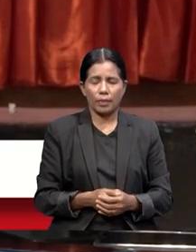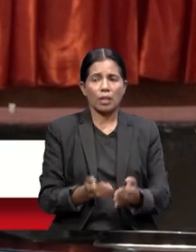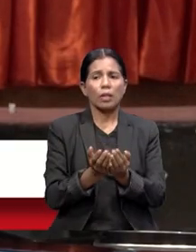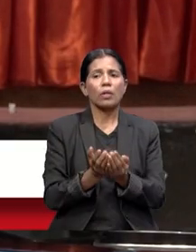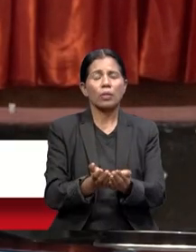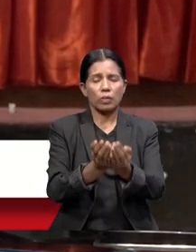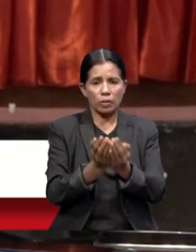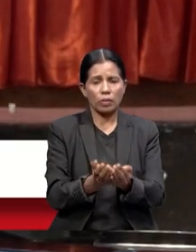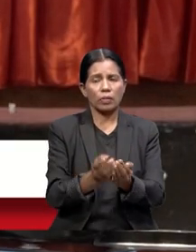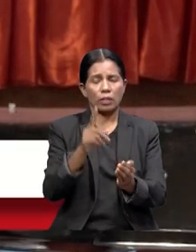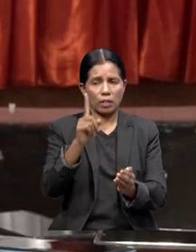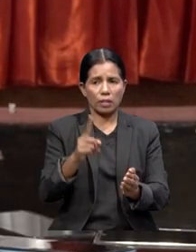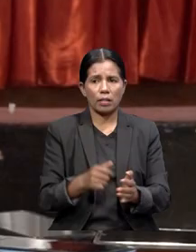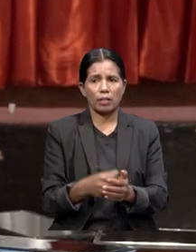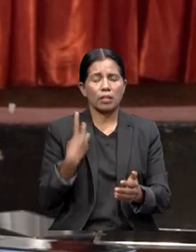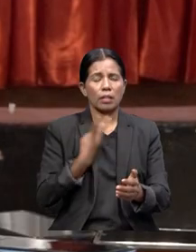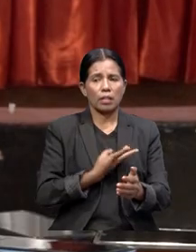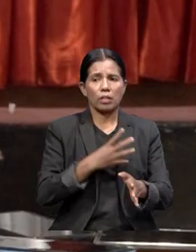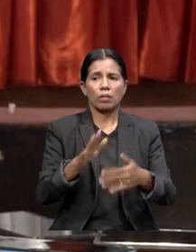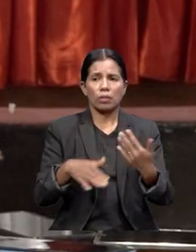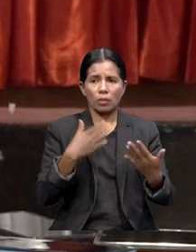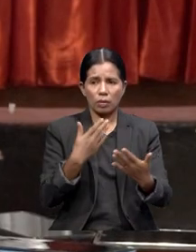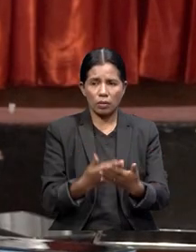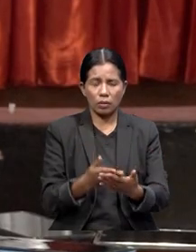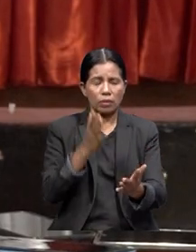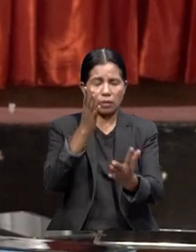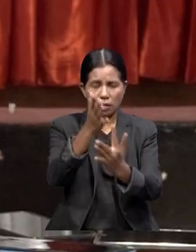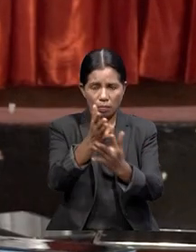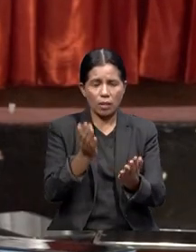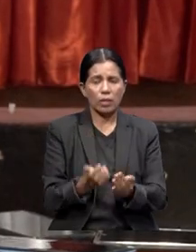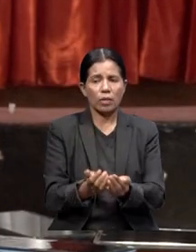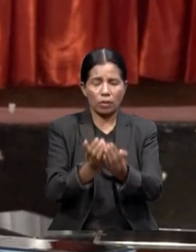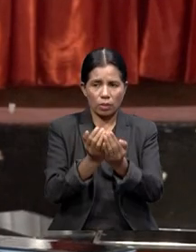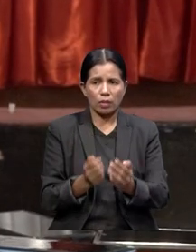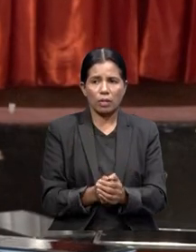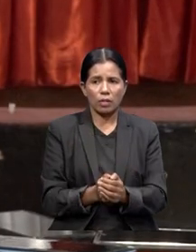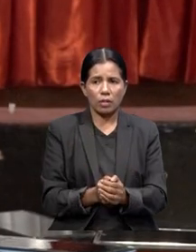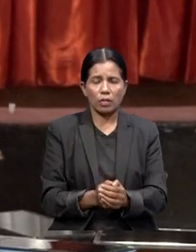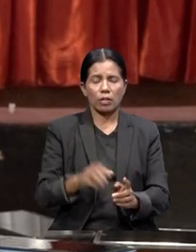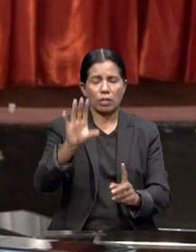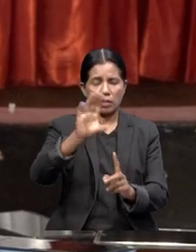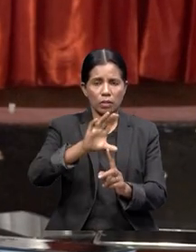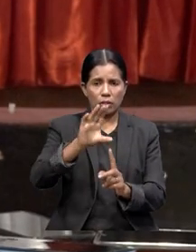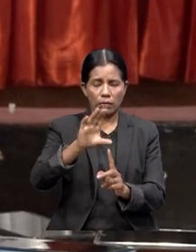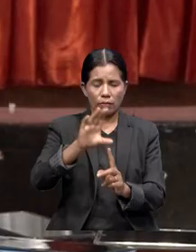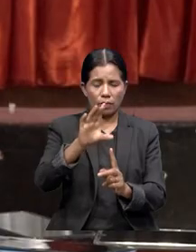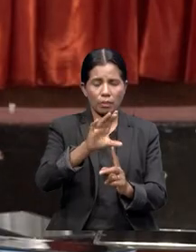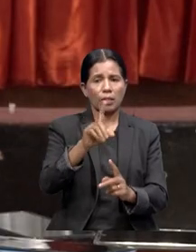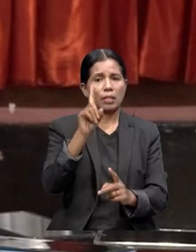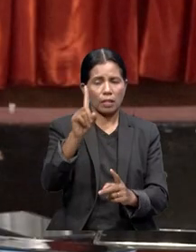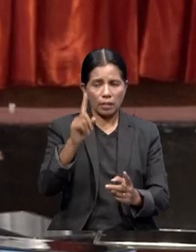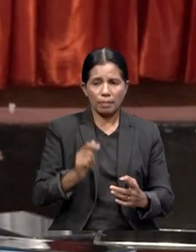Roida ita hotu tame rone lara ho komandanti magida det